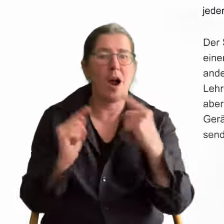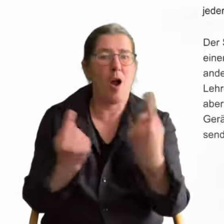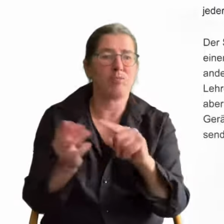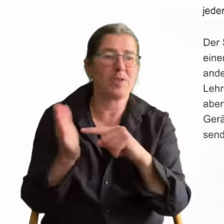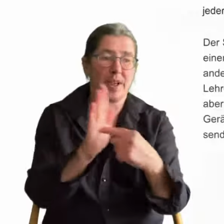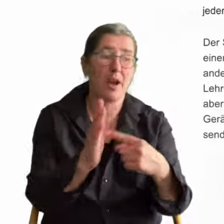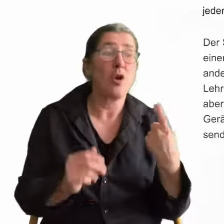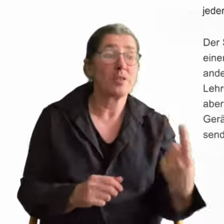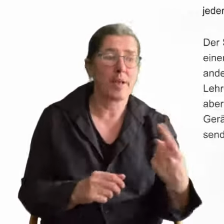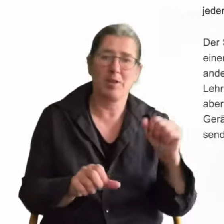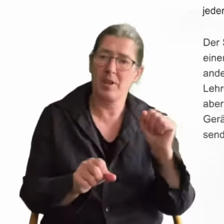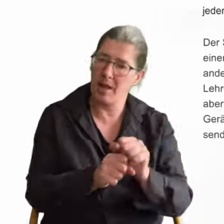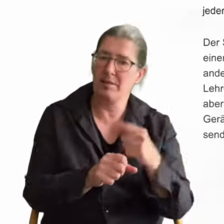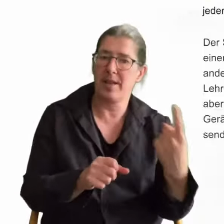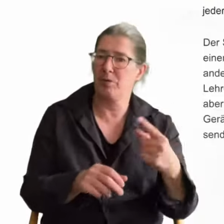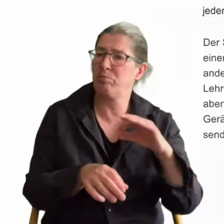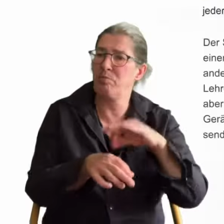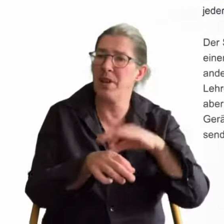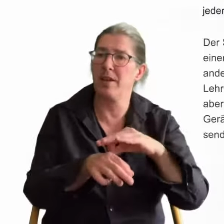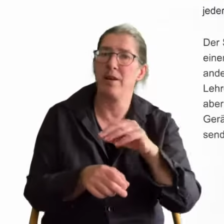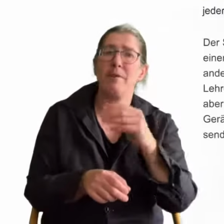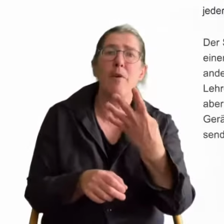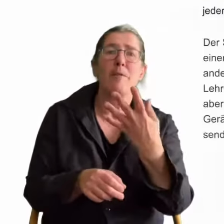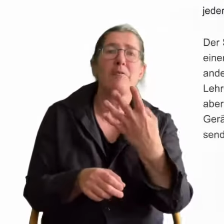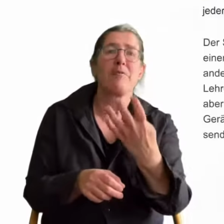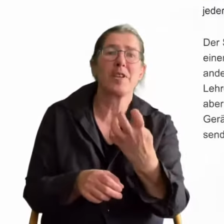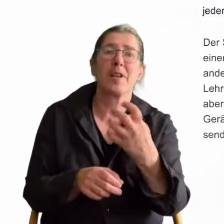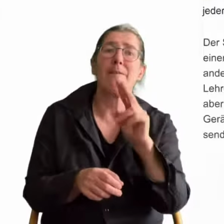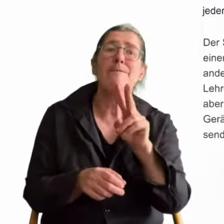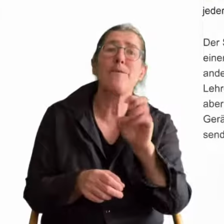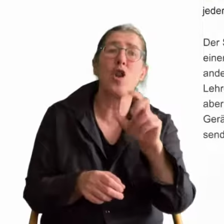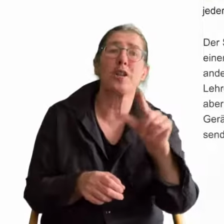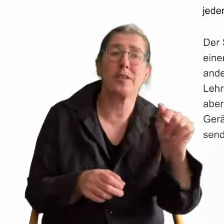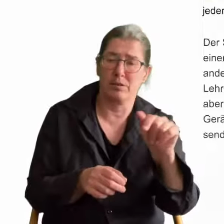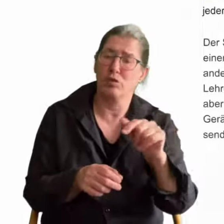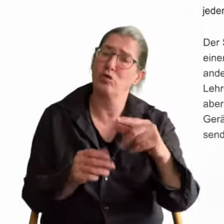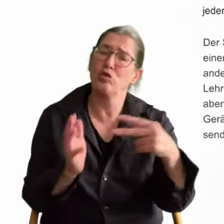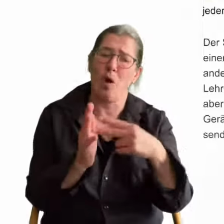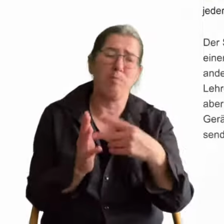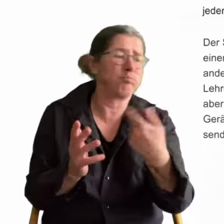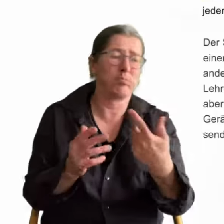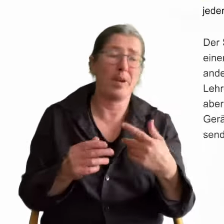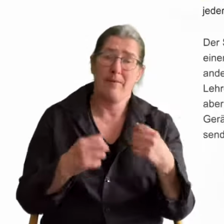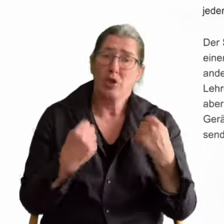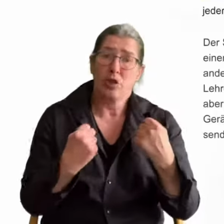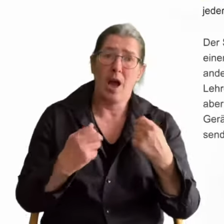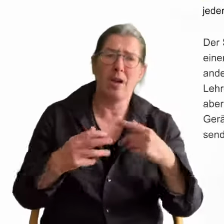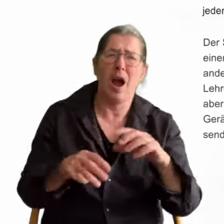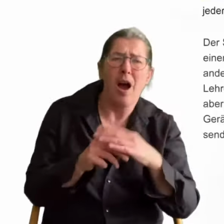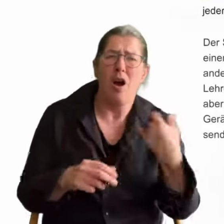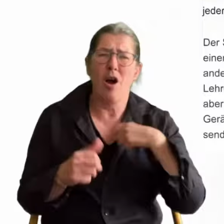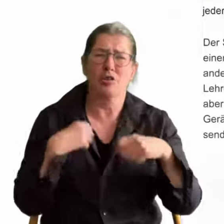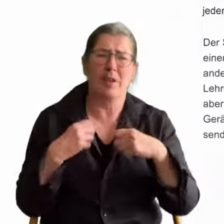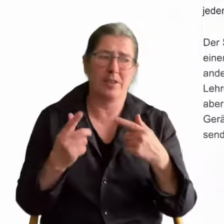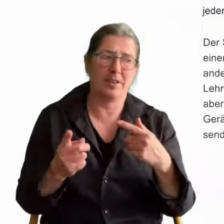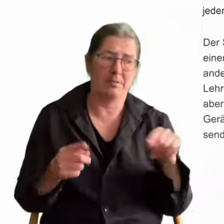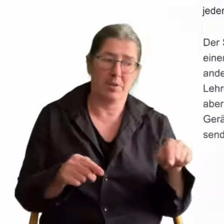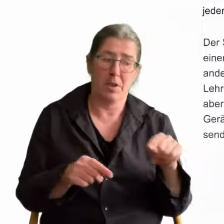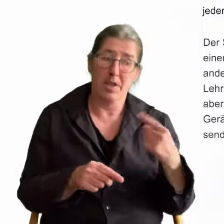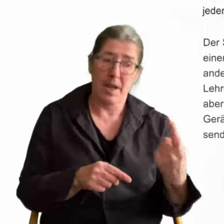könnte er selbst ausprobieren wie schmerzhaft ein 45 volt stromschlag ist damit man ungefähr einschätzen kann was man da eigentlich